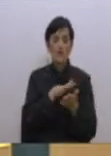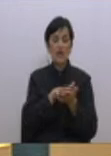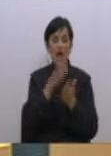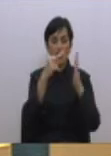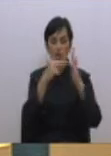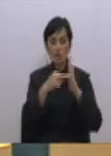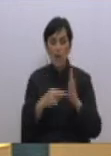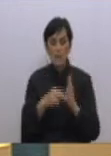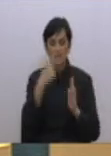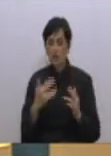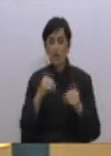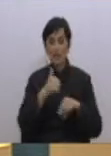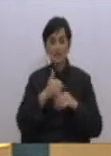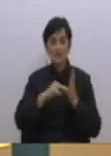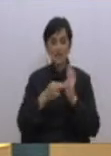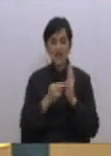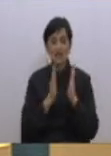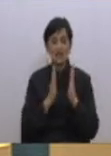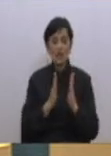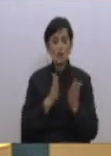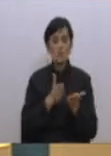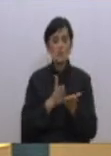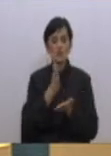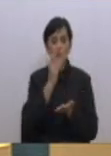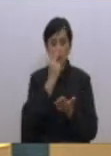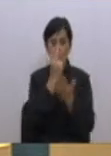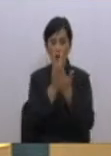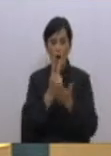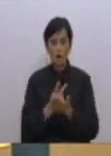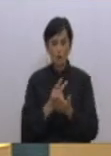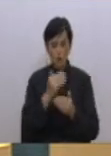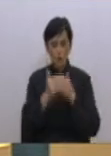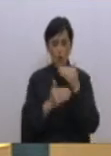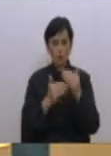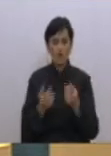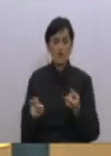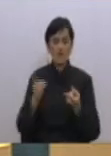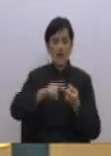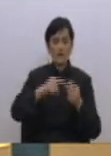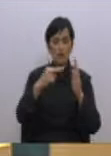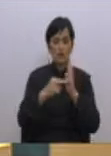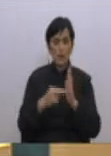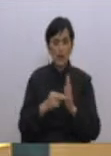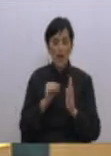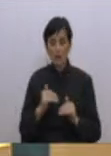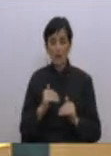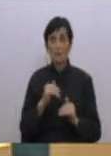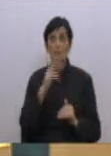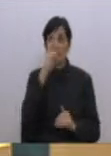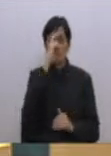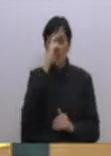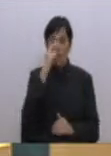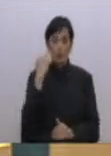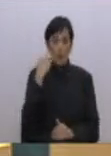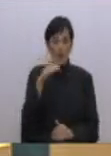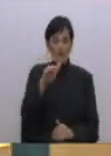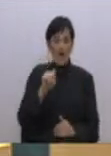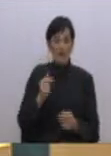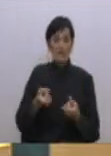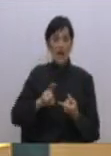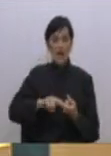შეფასების ინდიკატორებს და მიზნობრივი მაჩვენებლების პოტენციური გავლენის შეფასებას ამ ინდიკატორებზე. ვალთან